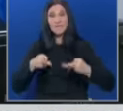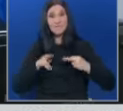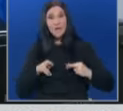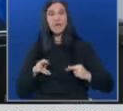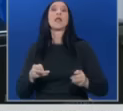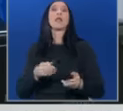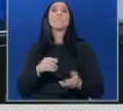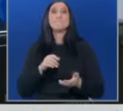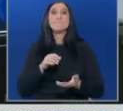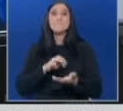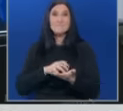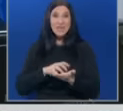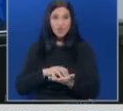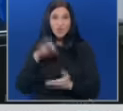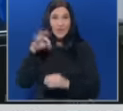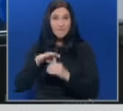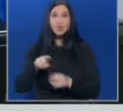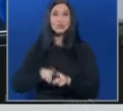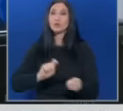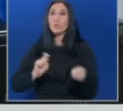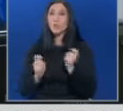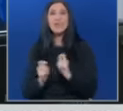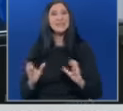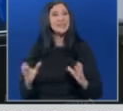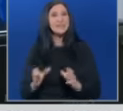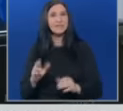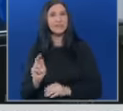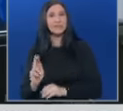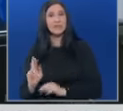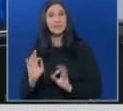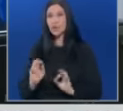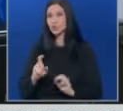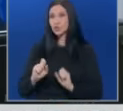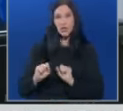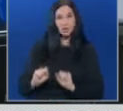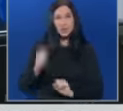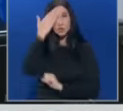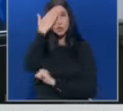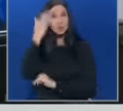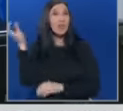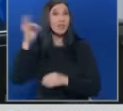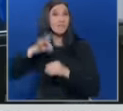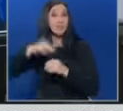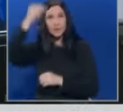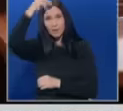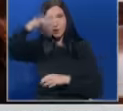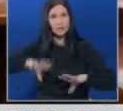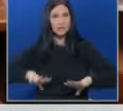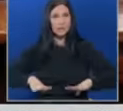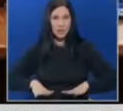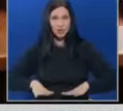вод, както и да промени състава на Централната избирателна комисия, така че да се гарантира честността на вота на българските